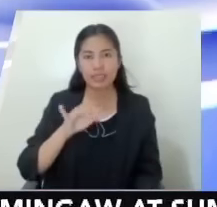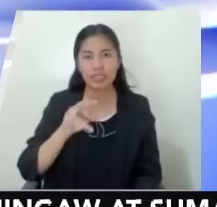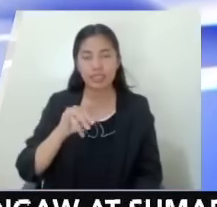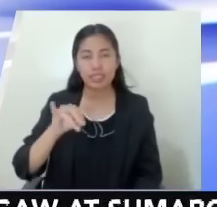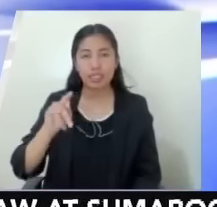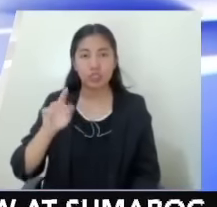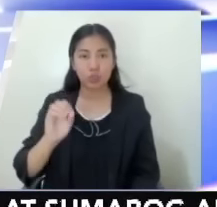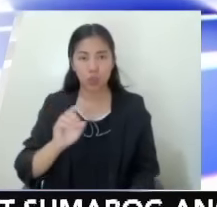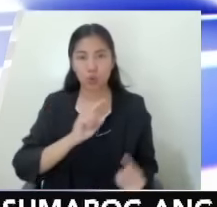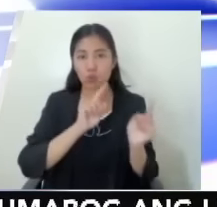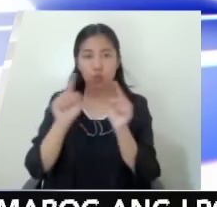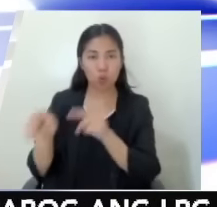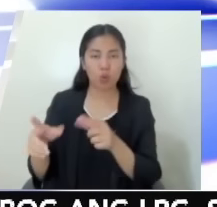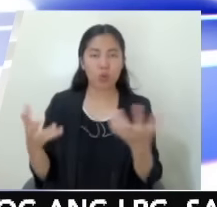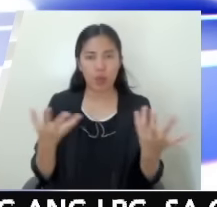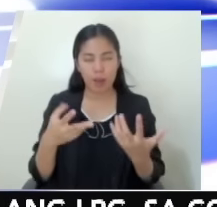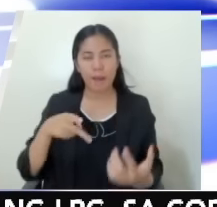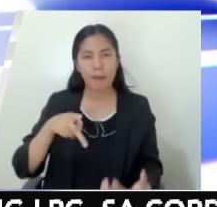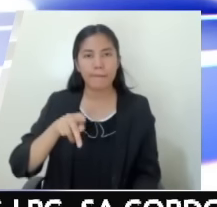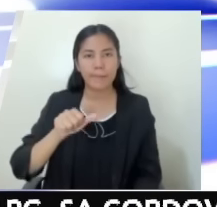Morong. Joseph!